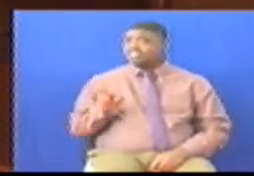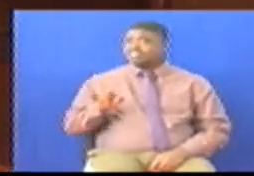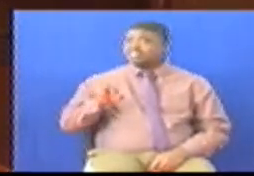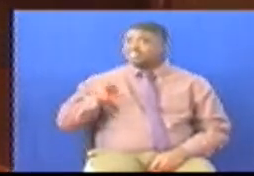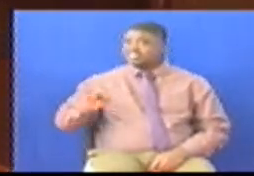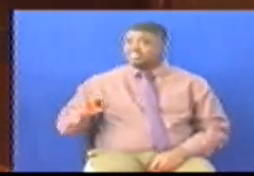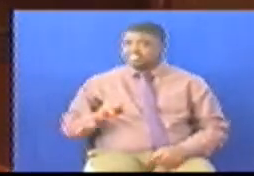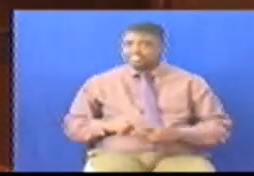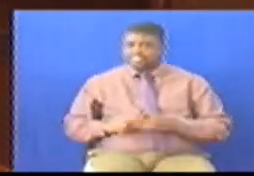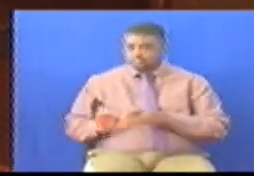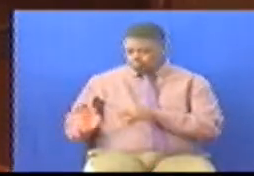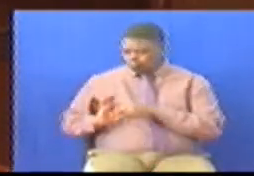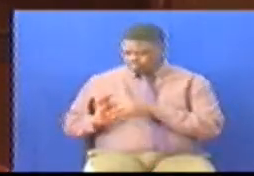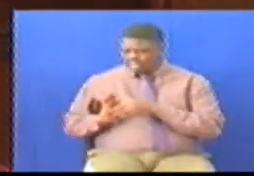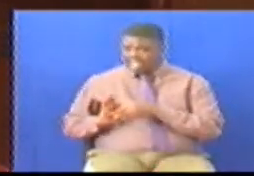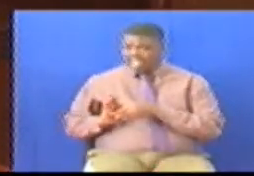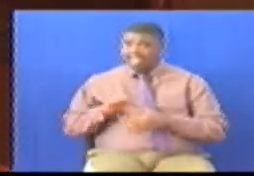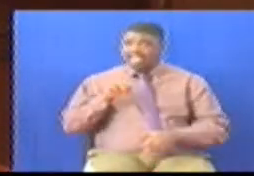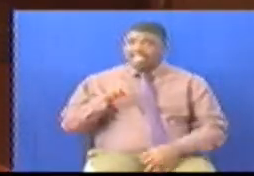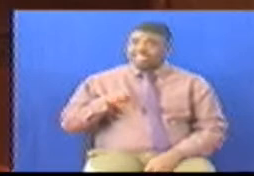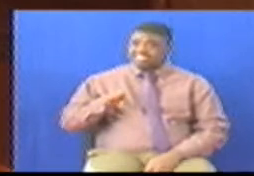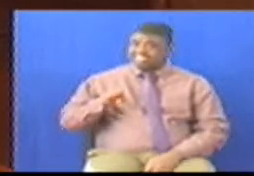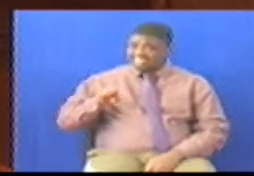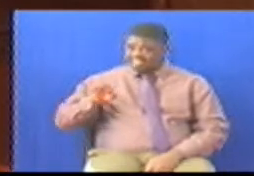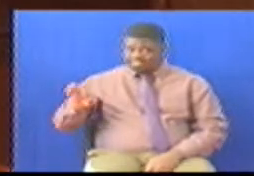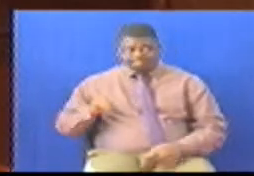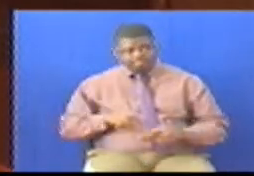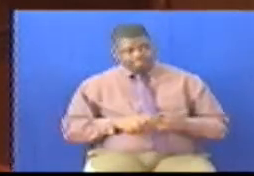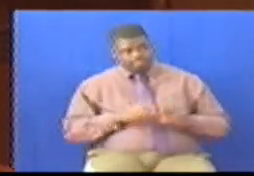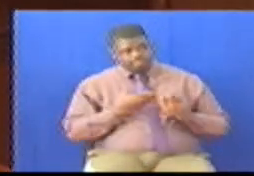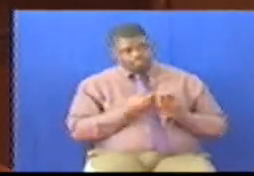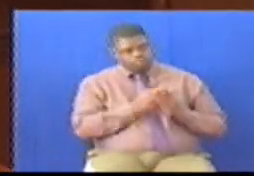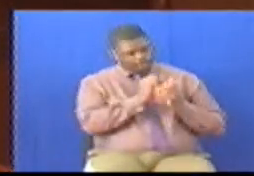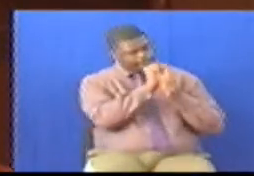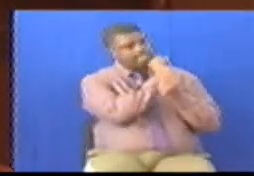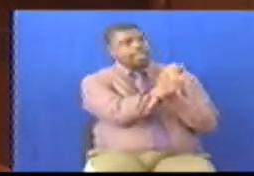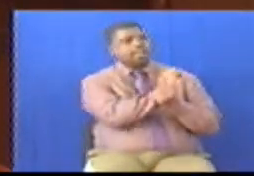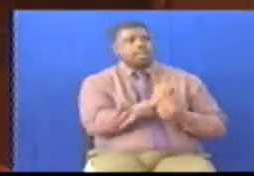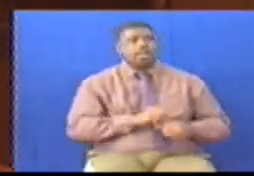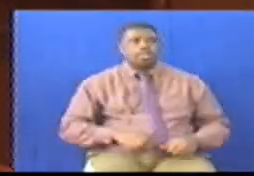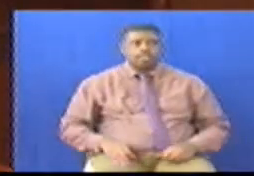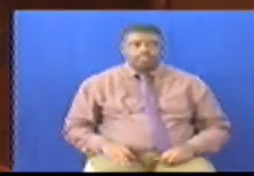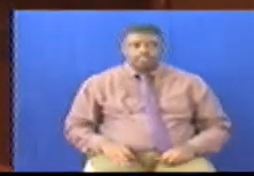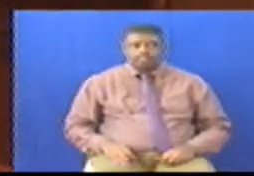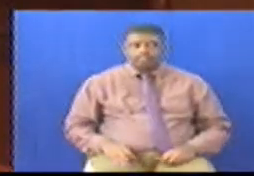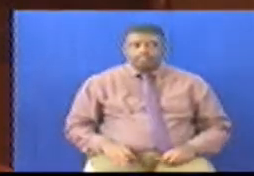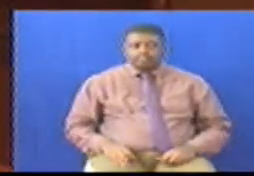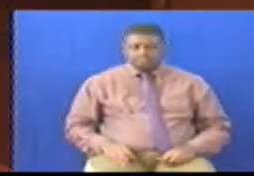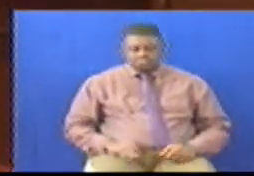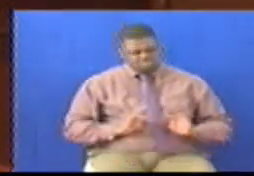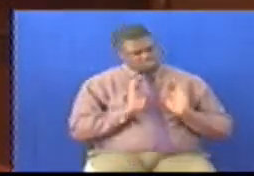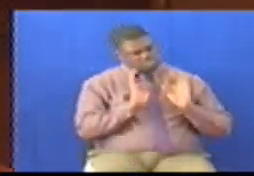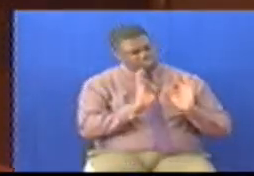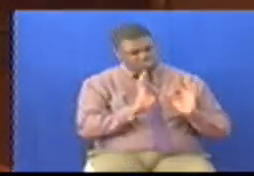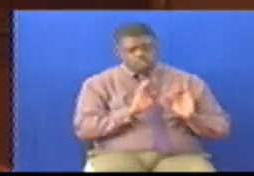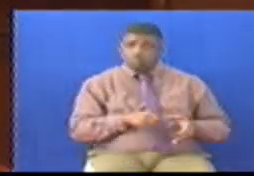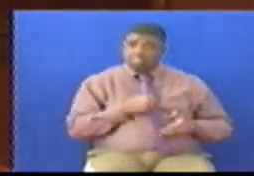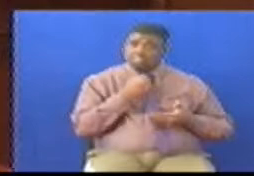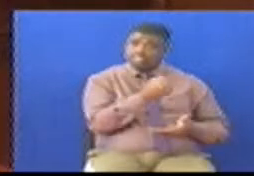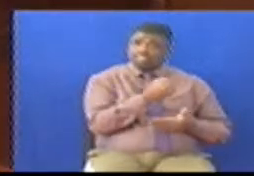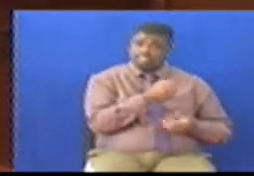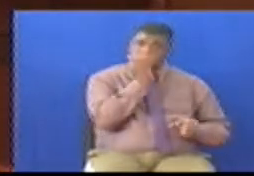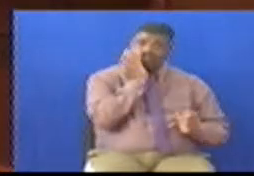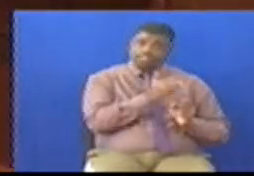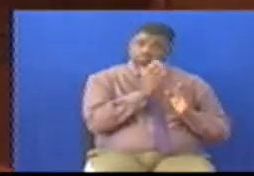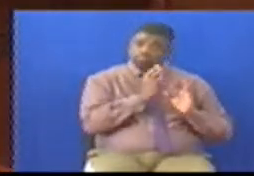la hifadhi ya jamii NSSF pamoja na magereza. Uwekezaji huu ni mzuri na ni dhamira